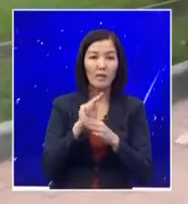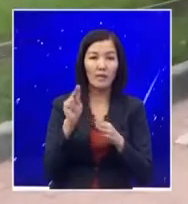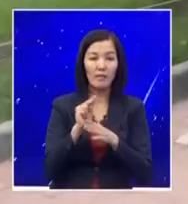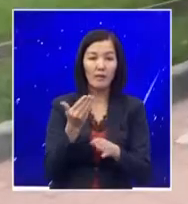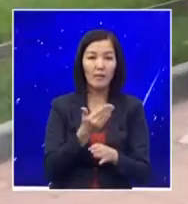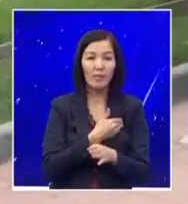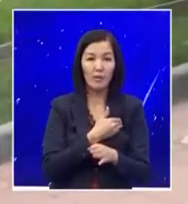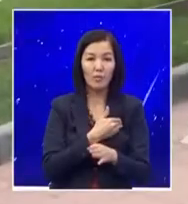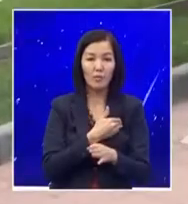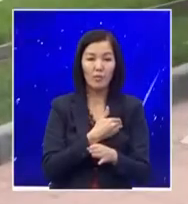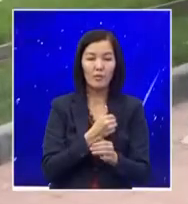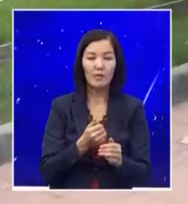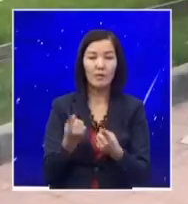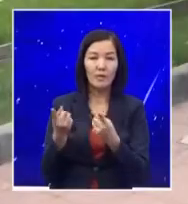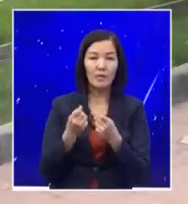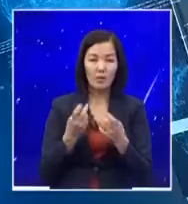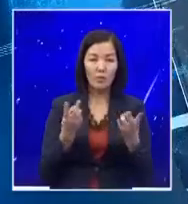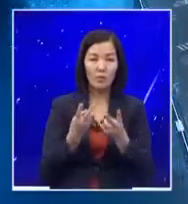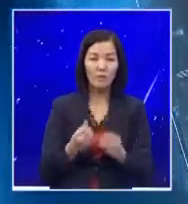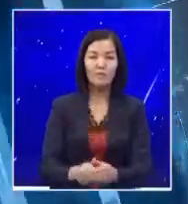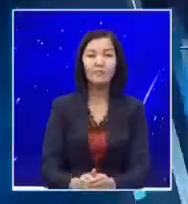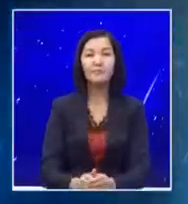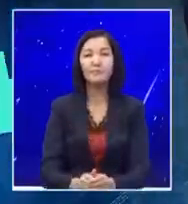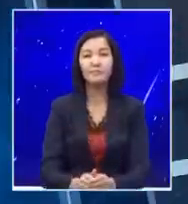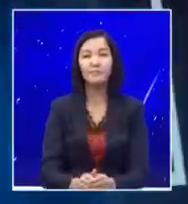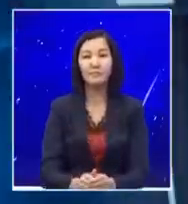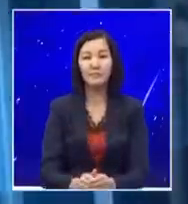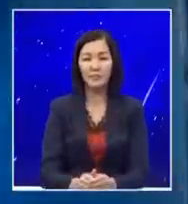беру, еріктілер қозғалысына тарту. Алмат Хамид, Мәди